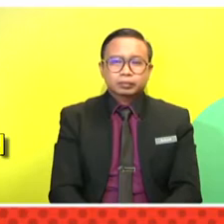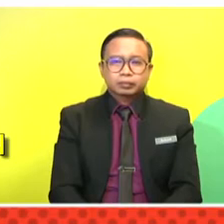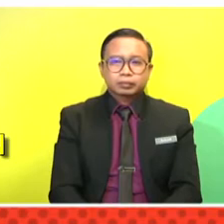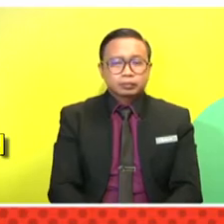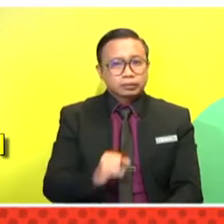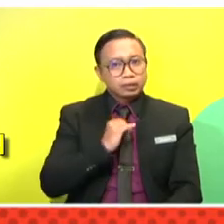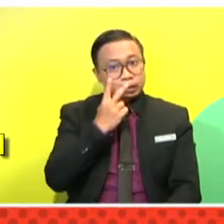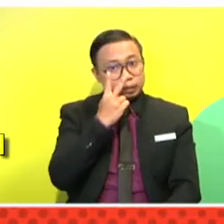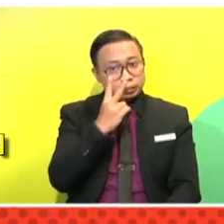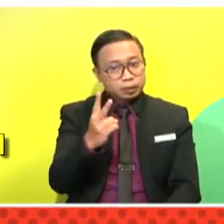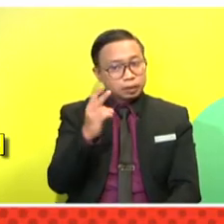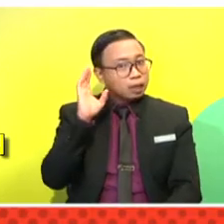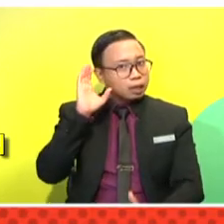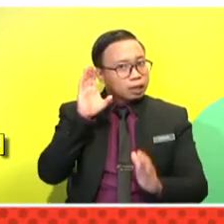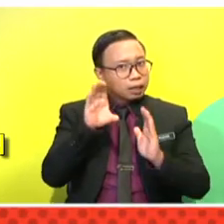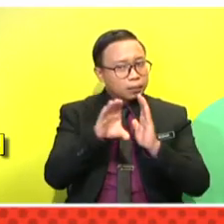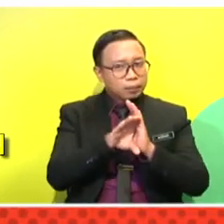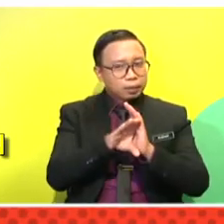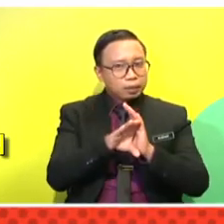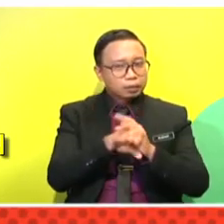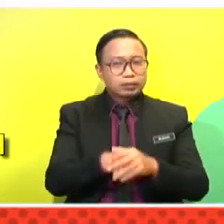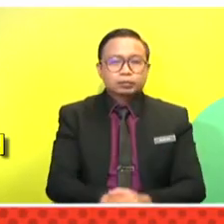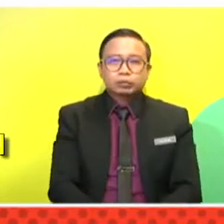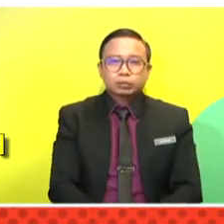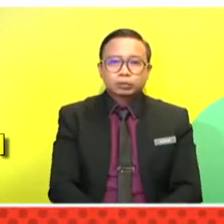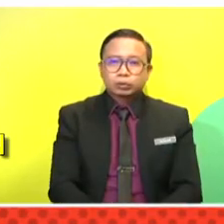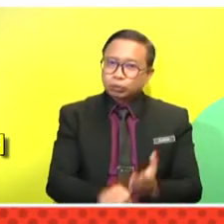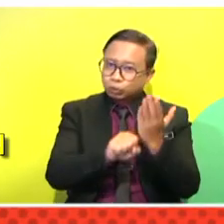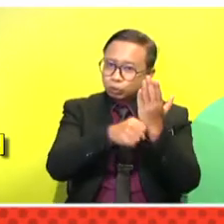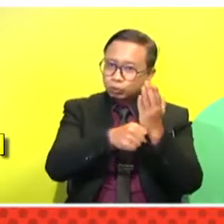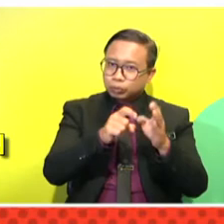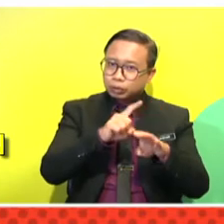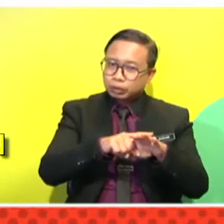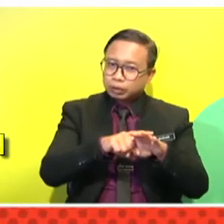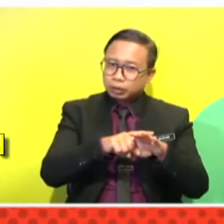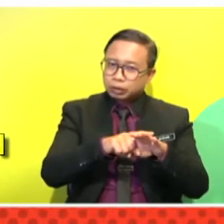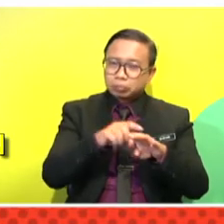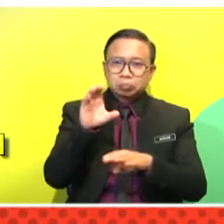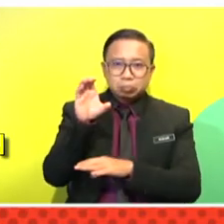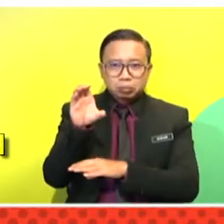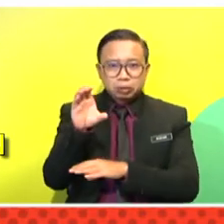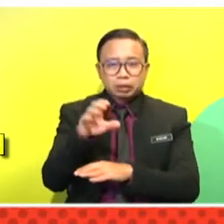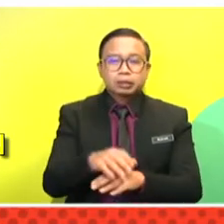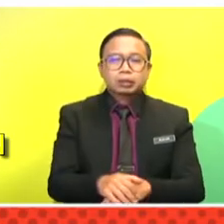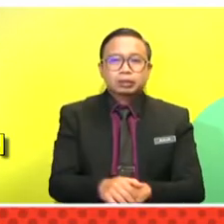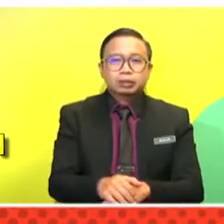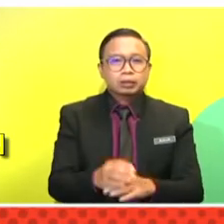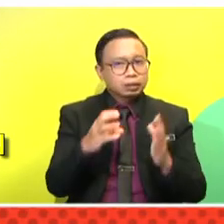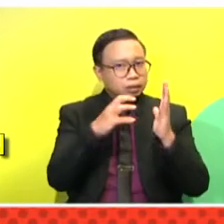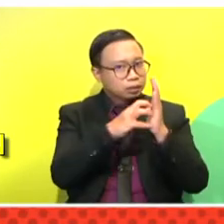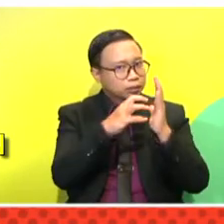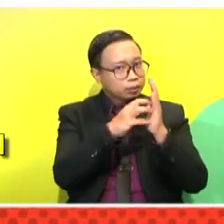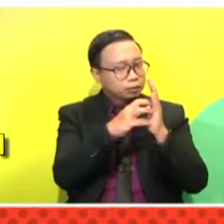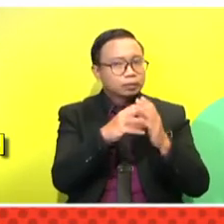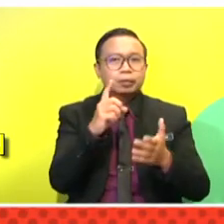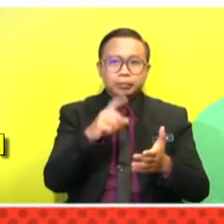Saya nampak gambar plak atau sumber kuasa di dinding. Saya rasa kan cikgu, kejap